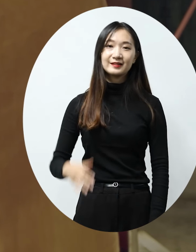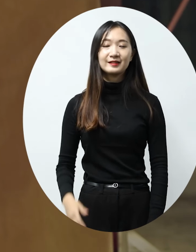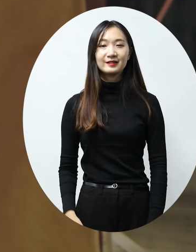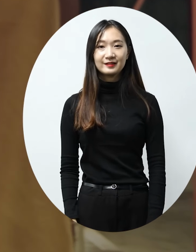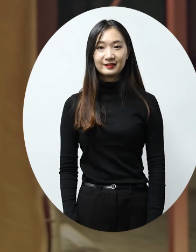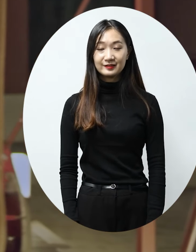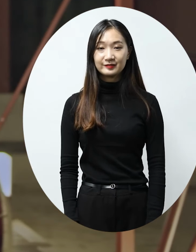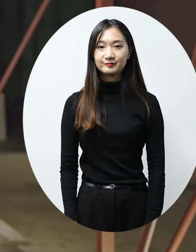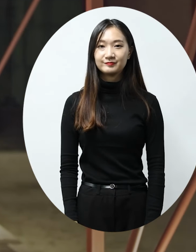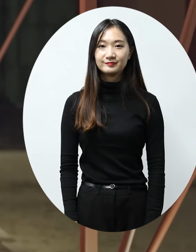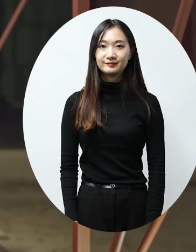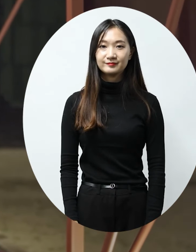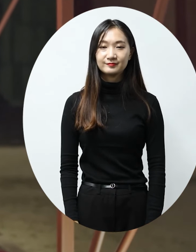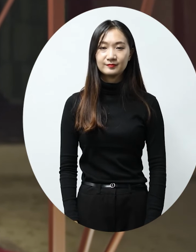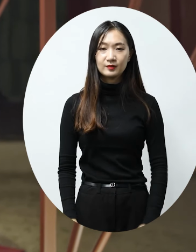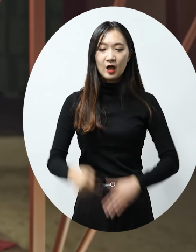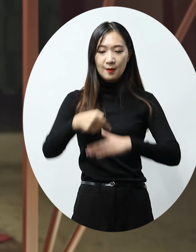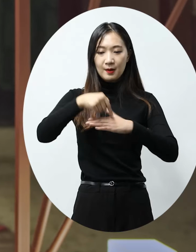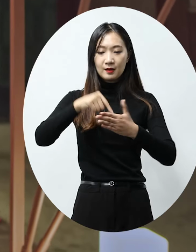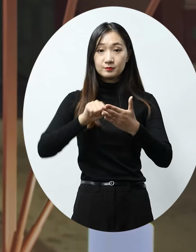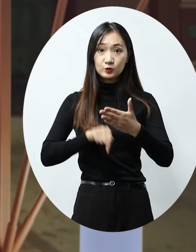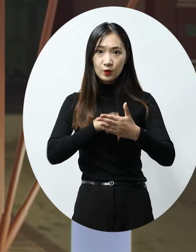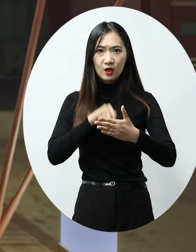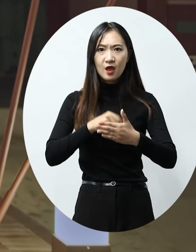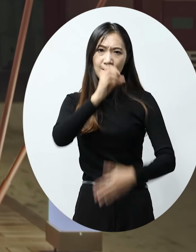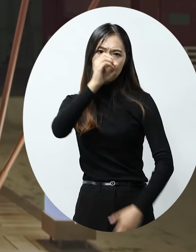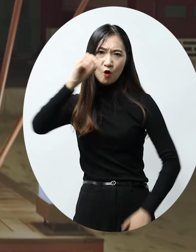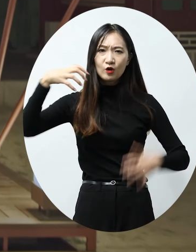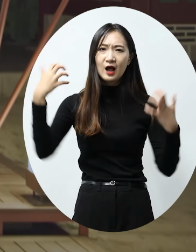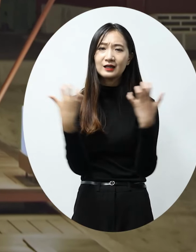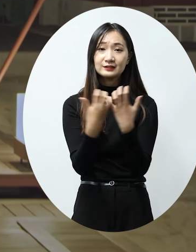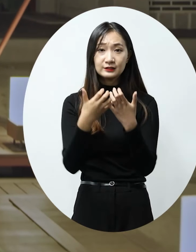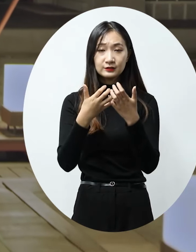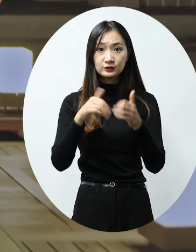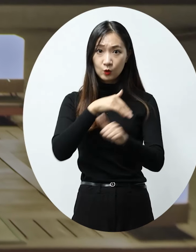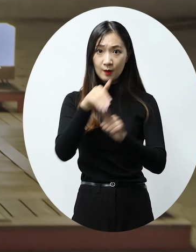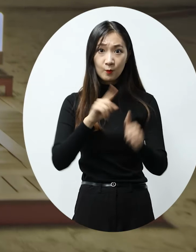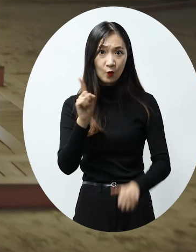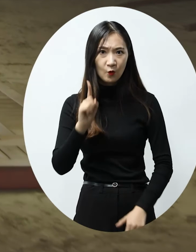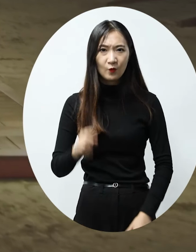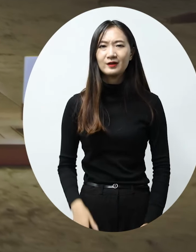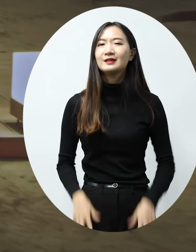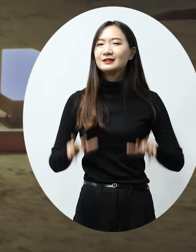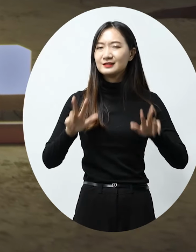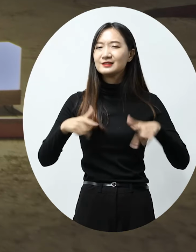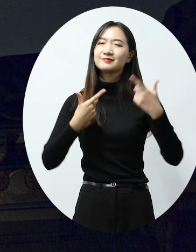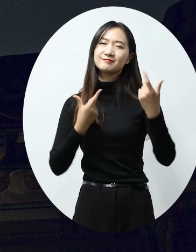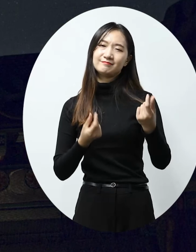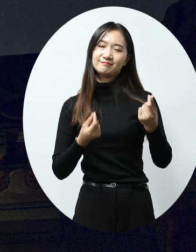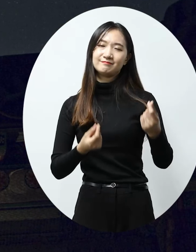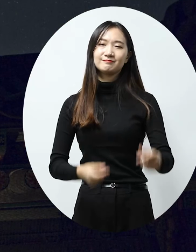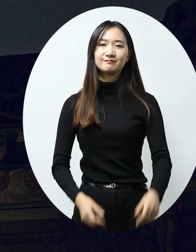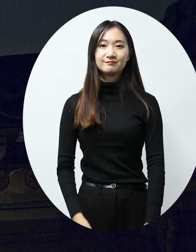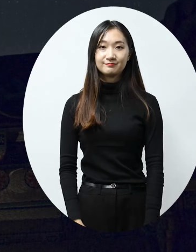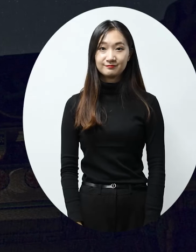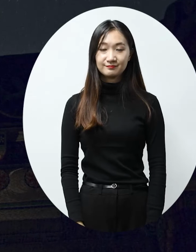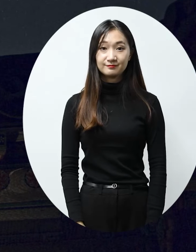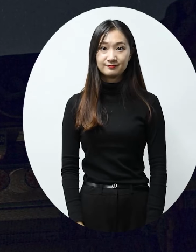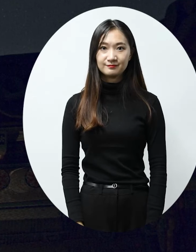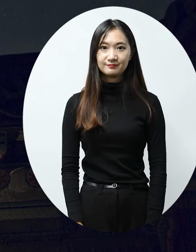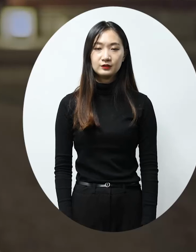별빛 가슴에 별이 떠오르는 순간이란 지금을 이야기하는 거겠죠